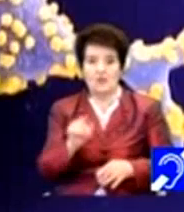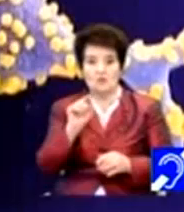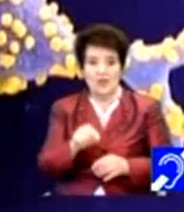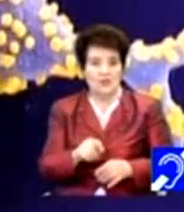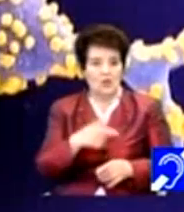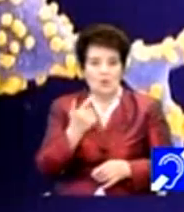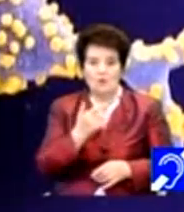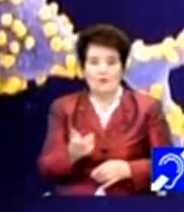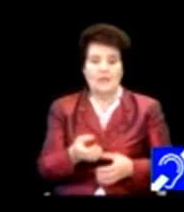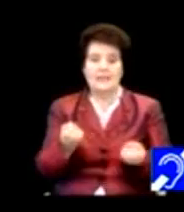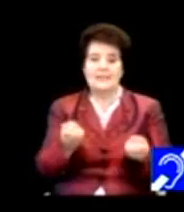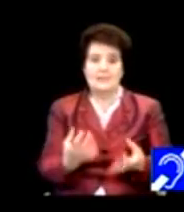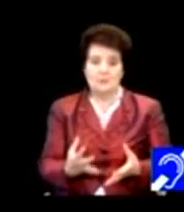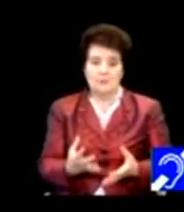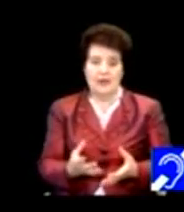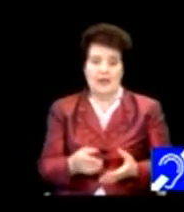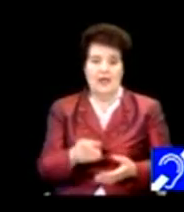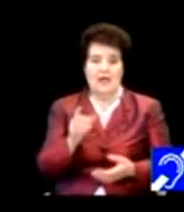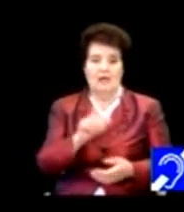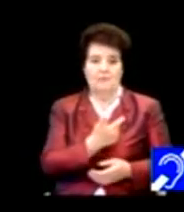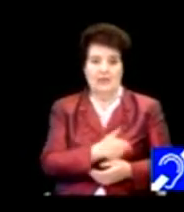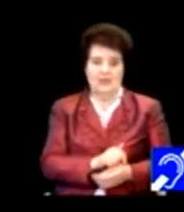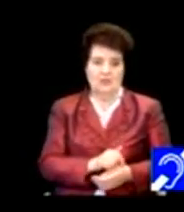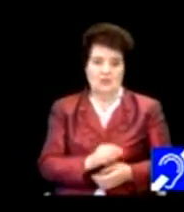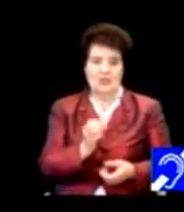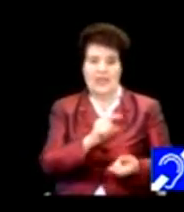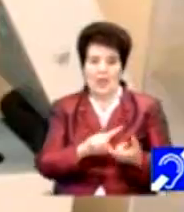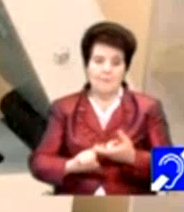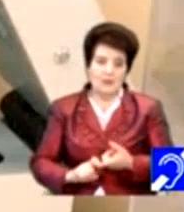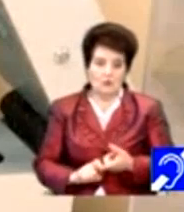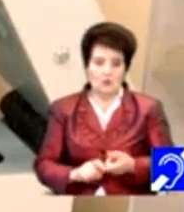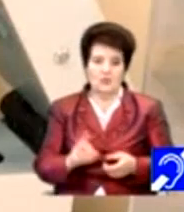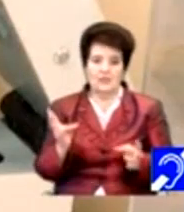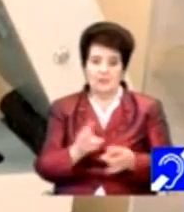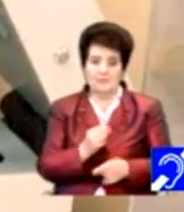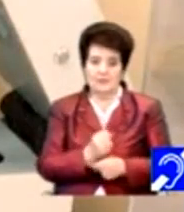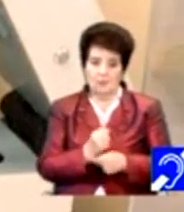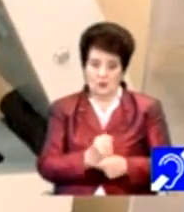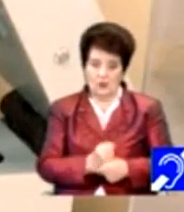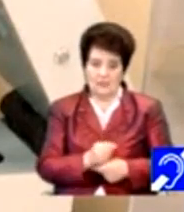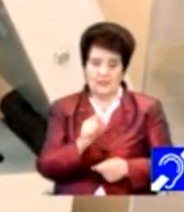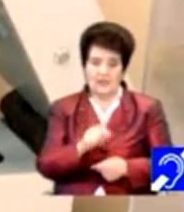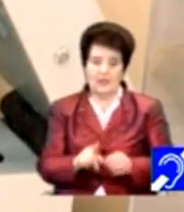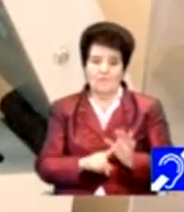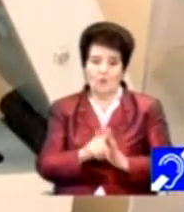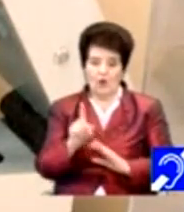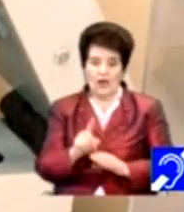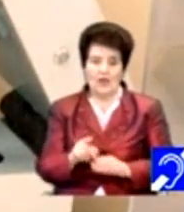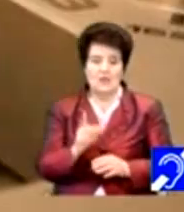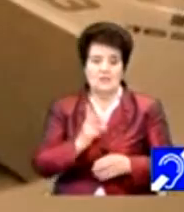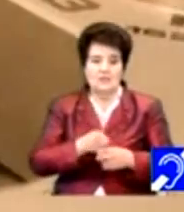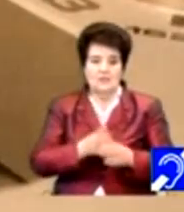nu vorbim de simple cadre medicale, ci de medici epidemiologi care ar trebui să muncească în focare și să prevină răspândirea